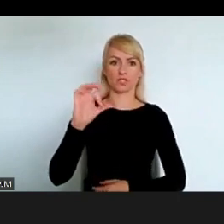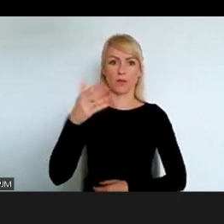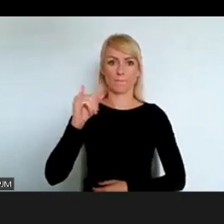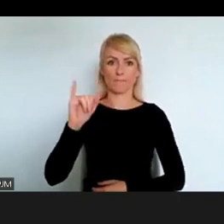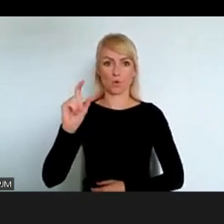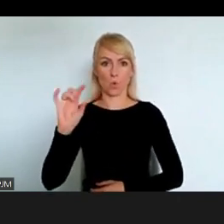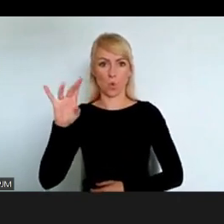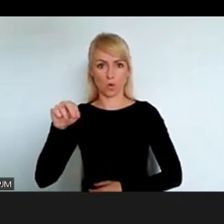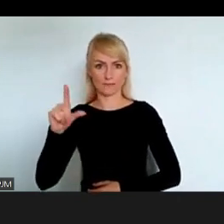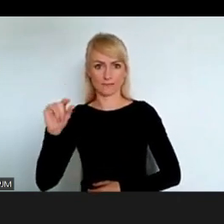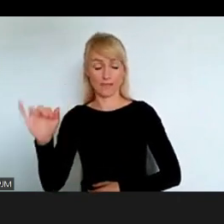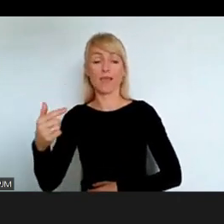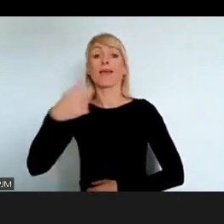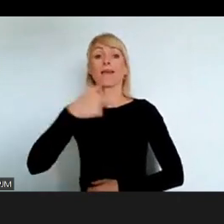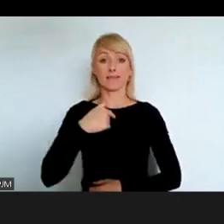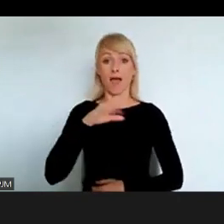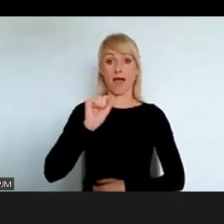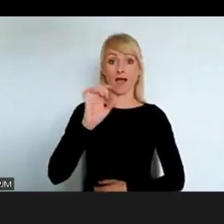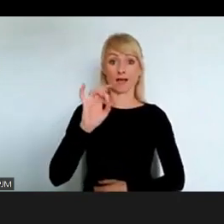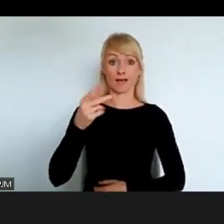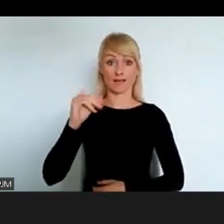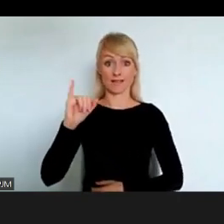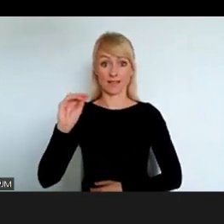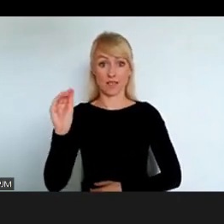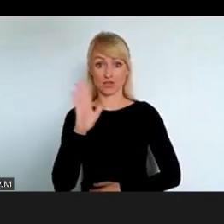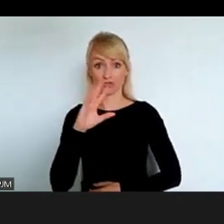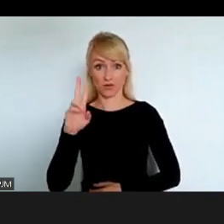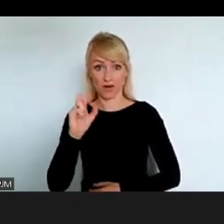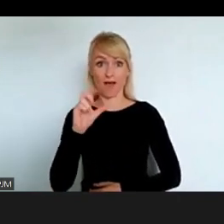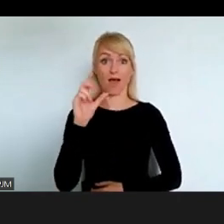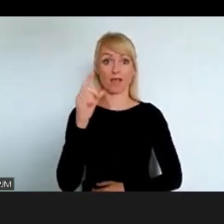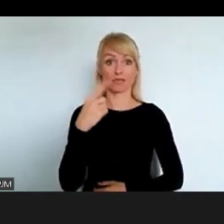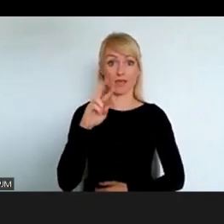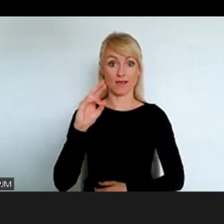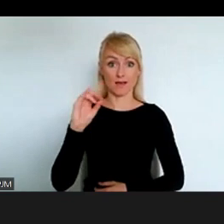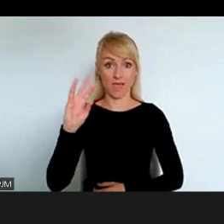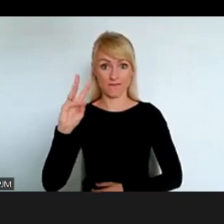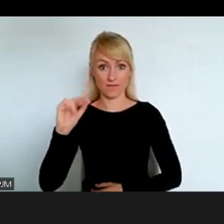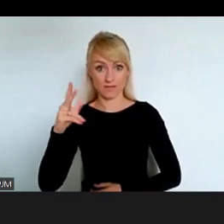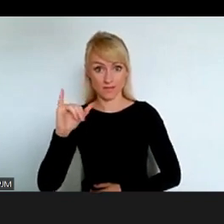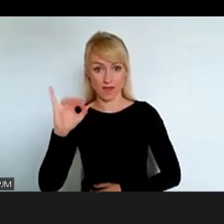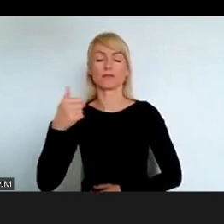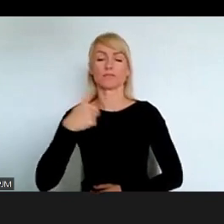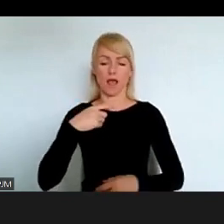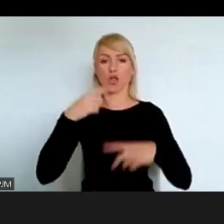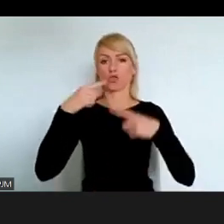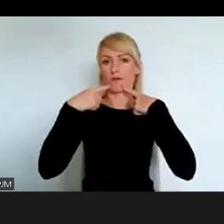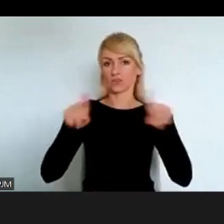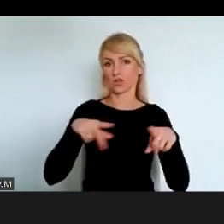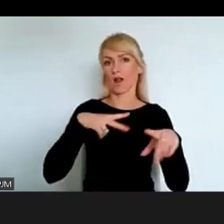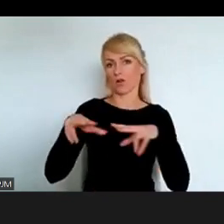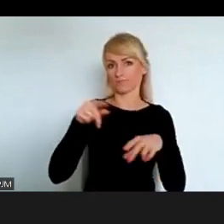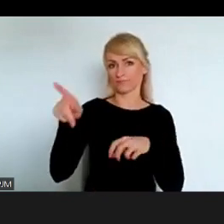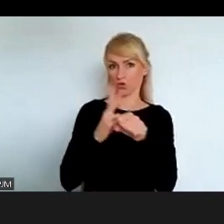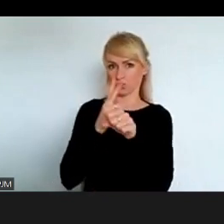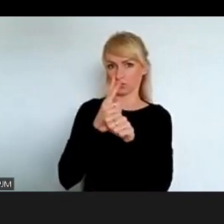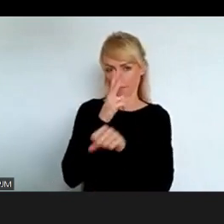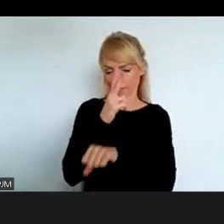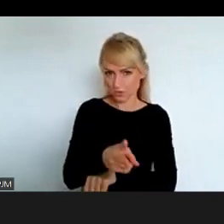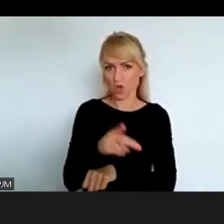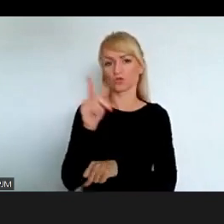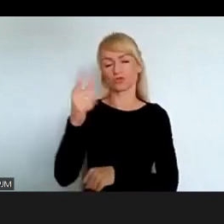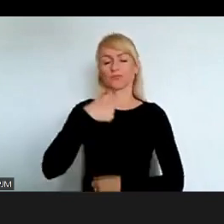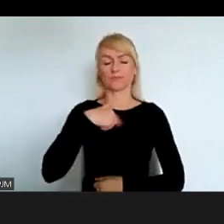spraw dostępności w PFRON i będę miała przyjemność prowadzić dzisiejsze spotkanie. Zapraszam